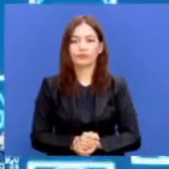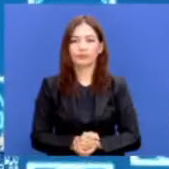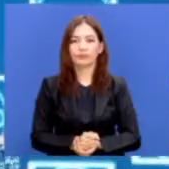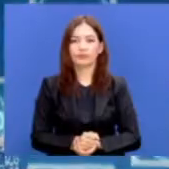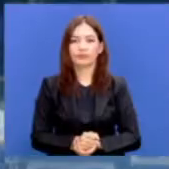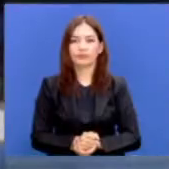mengabarkan